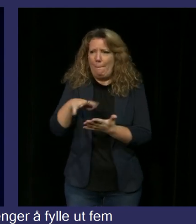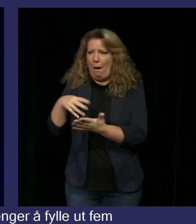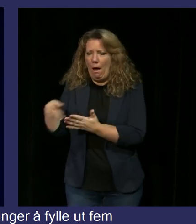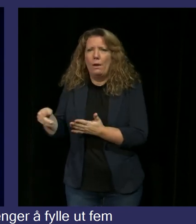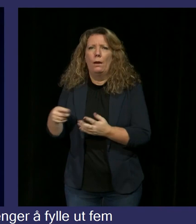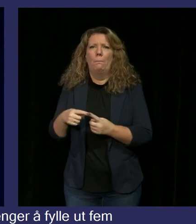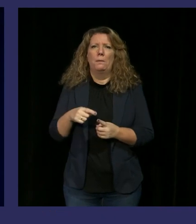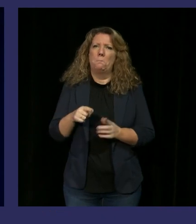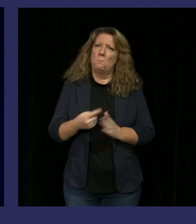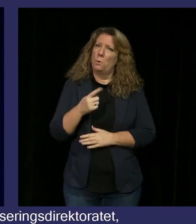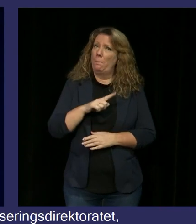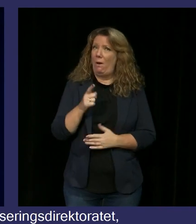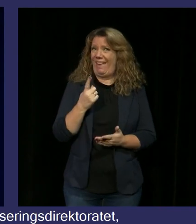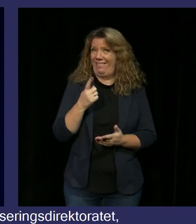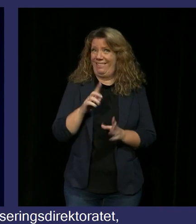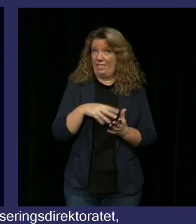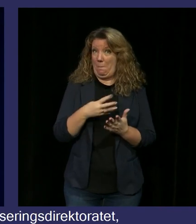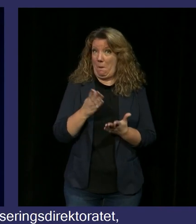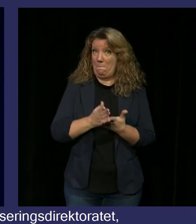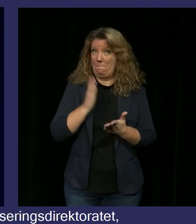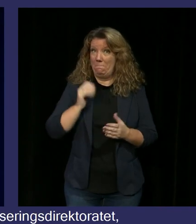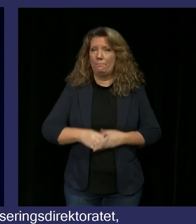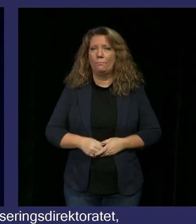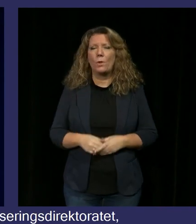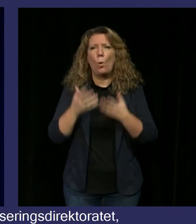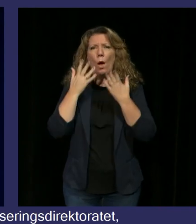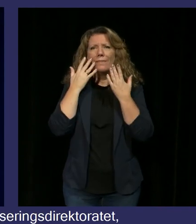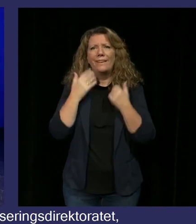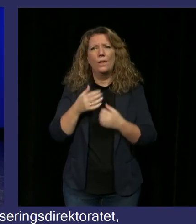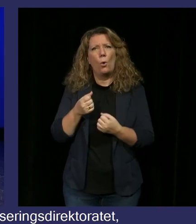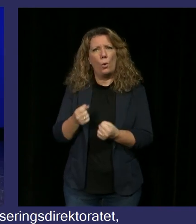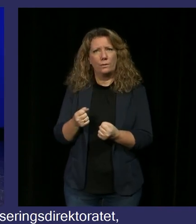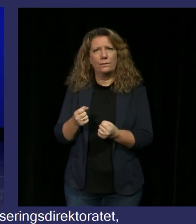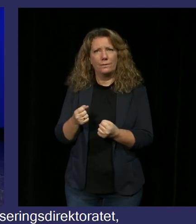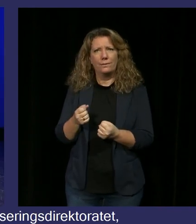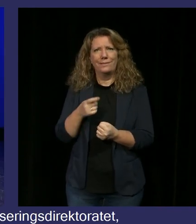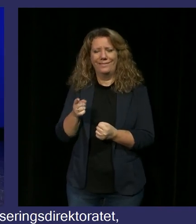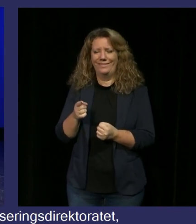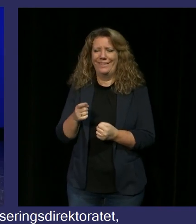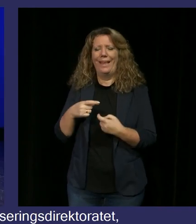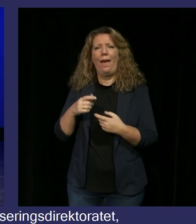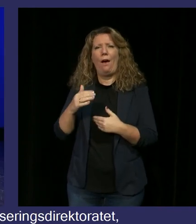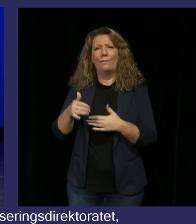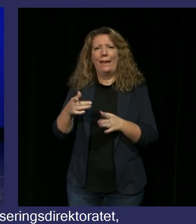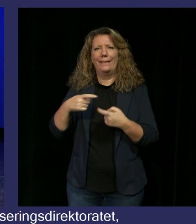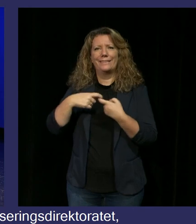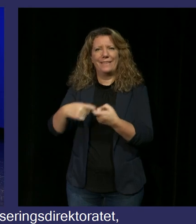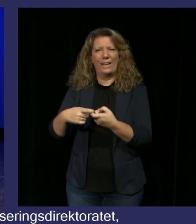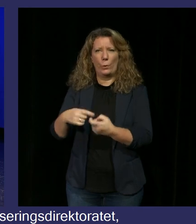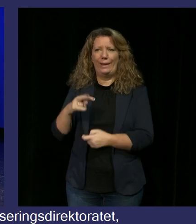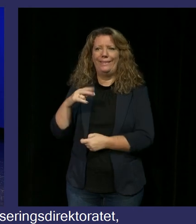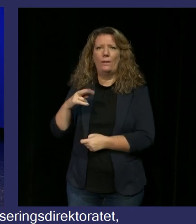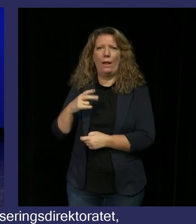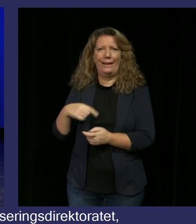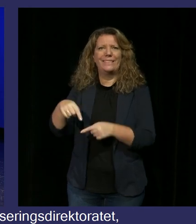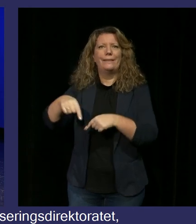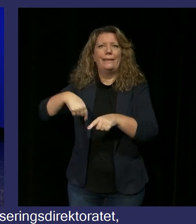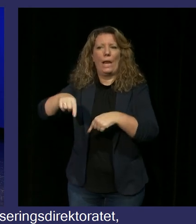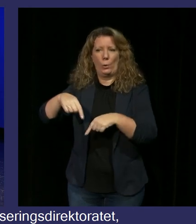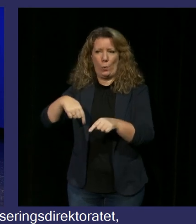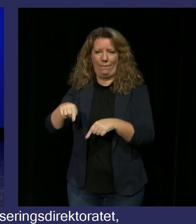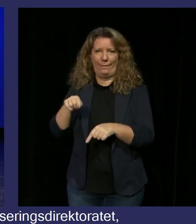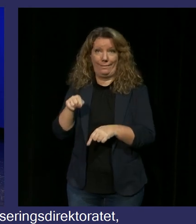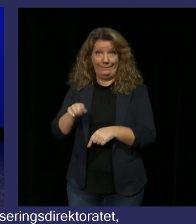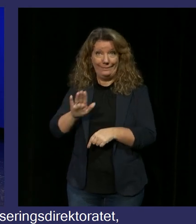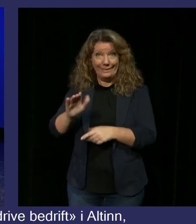1. Og Katrine Holten, avdelingsdirektør I Digitaliseringsdirektoratet. Din avdeling har blant annet